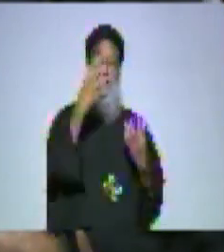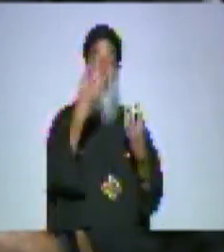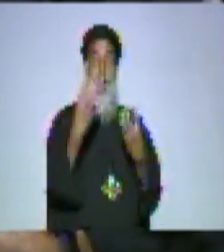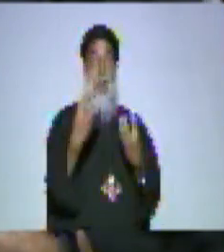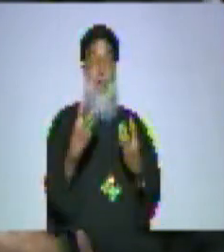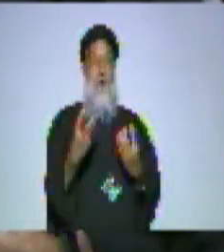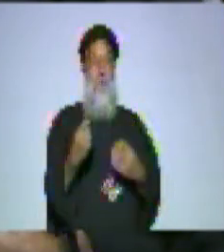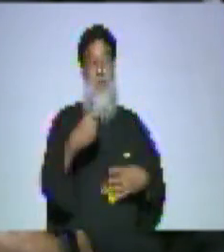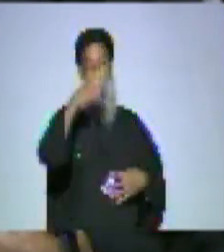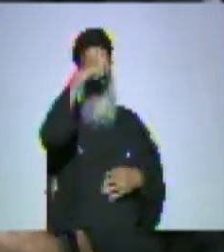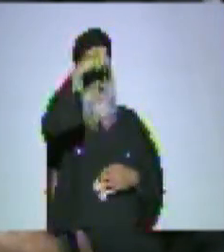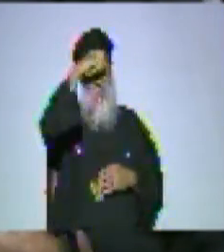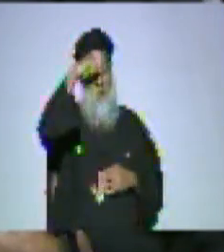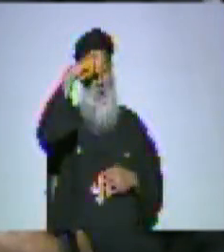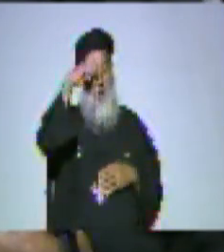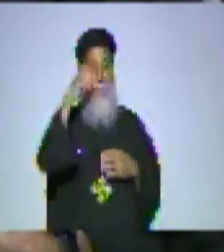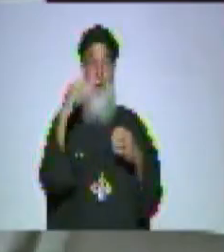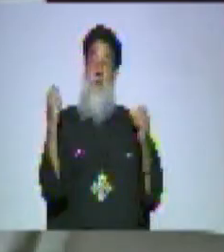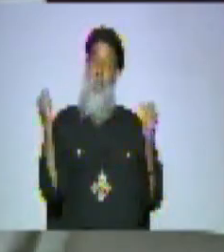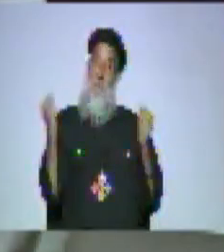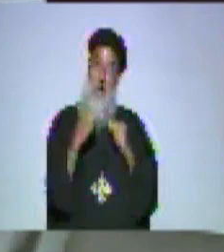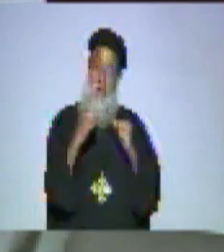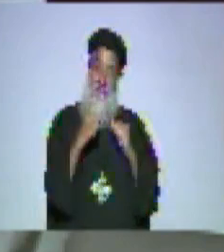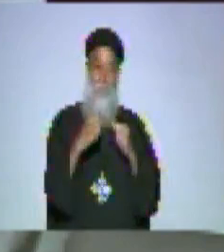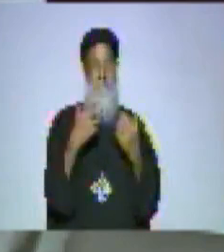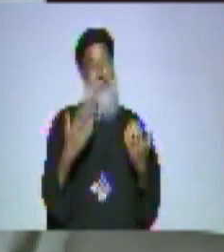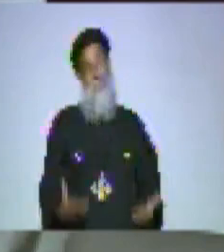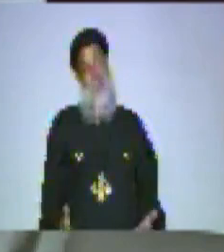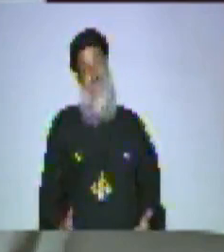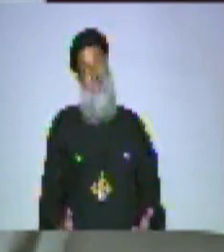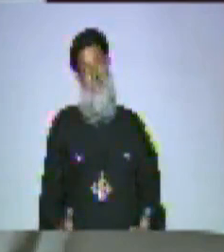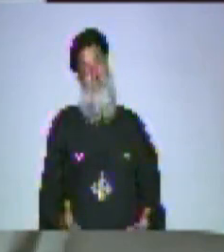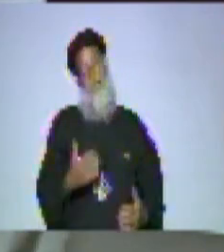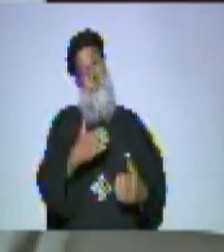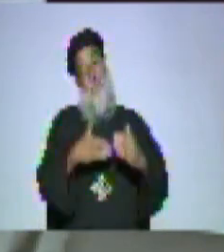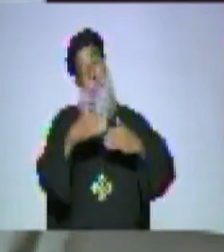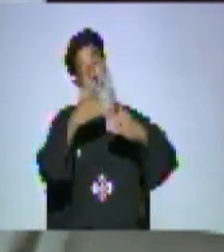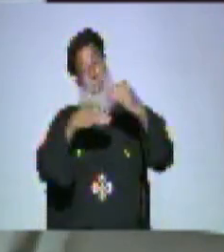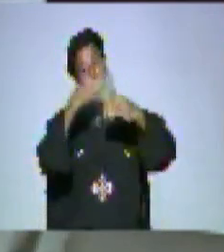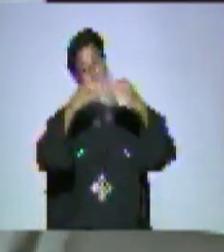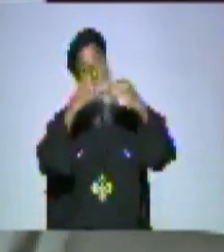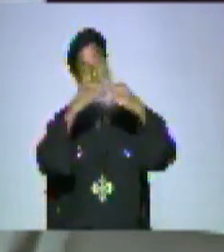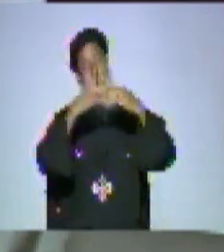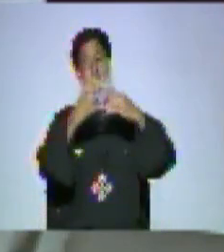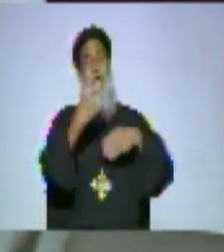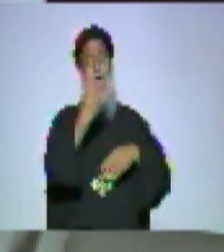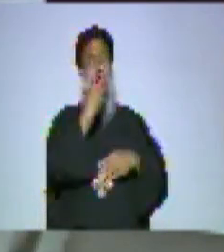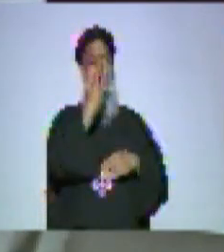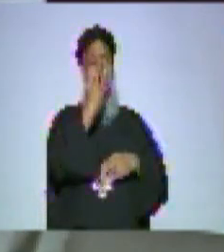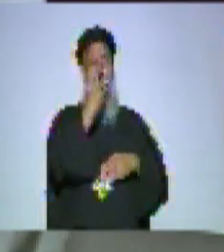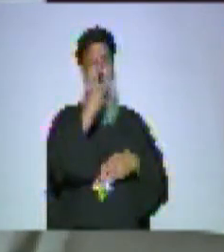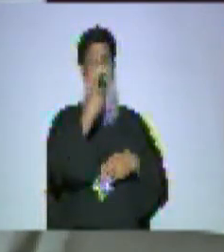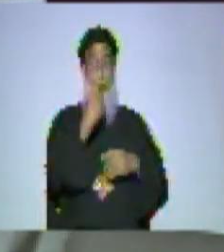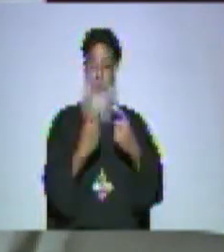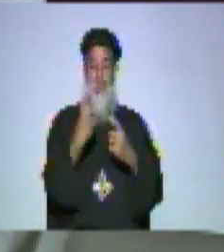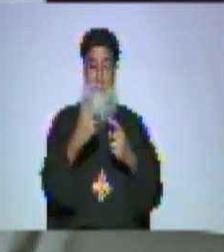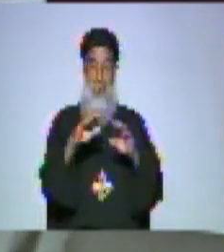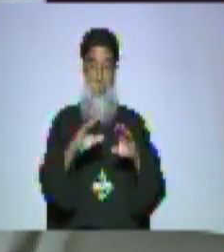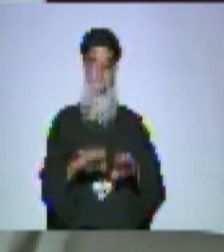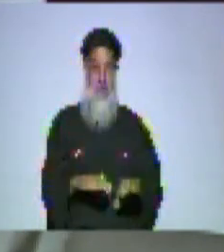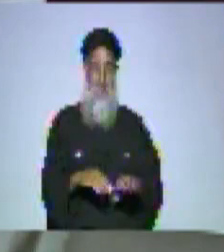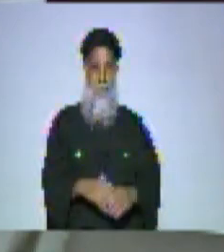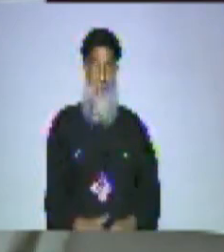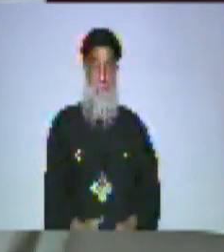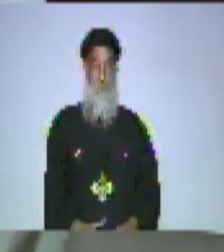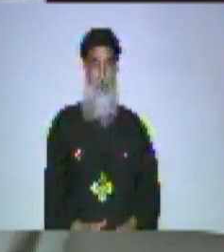سيدنا اه طبعا لان درجه الحراره بتؤثر على النبات والحيوان والانسان انا محتاجين